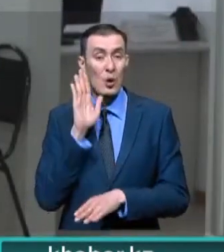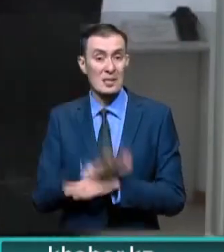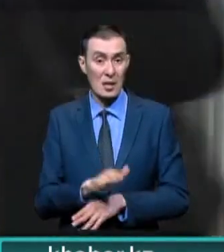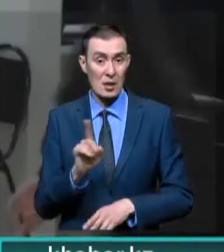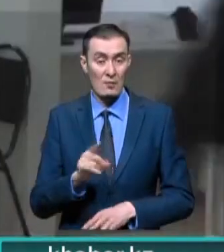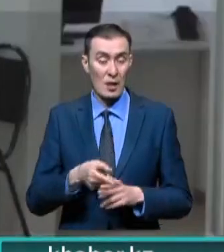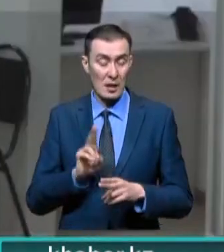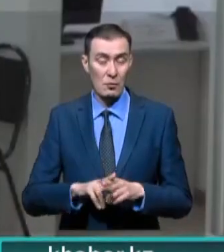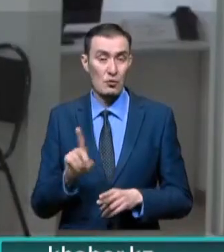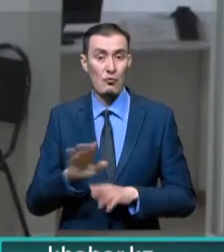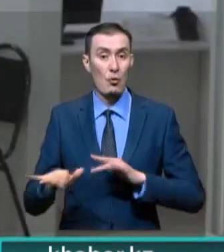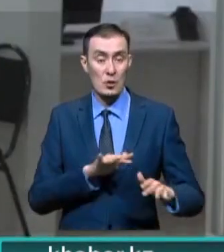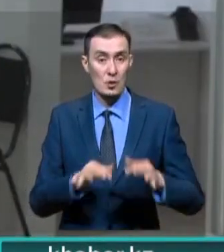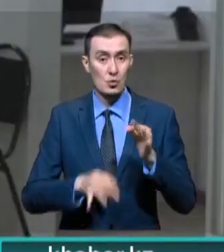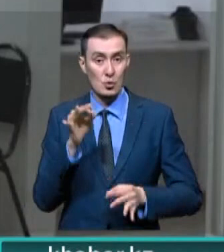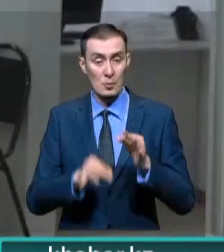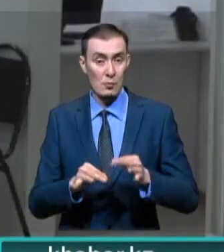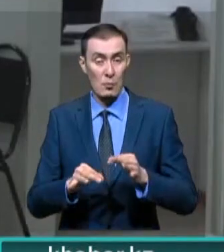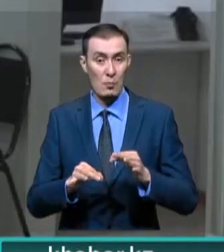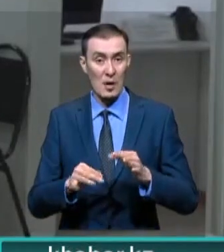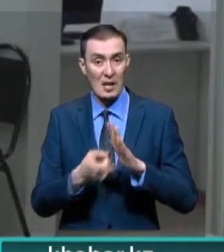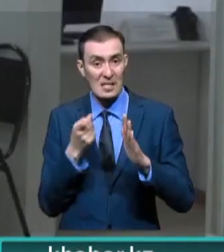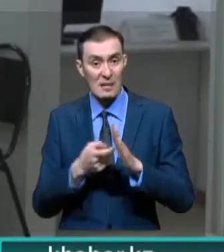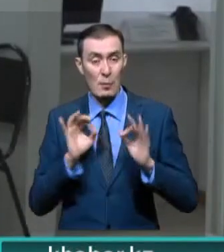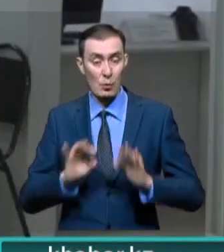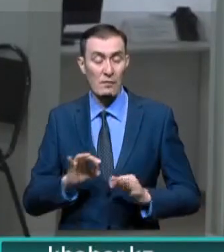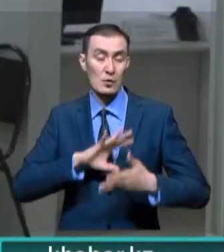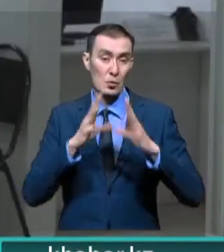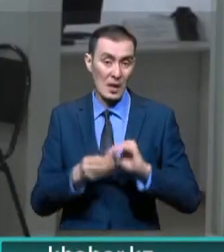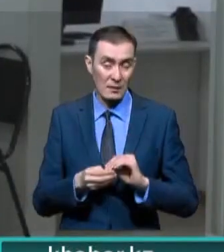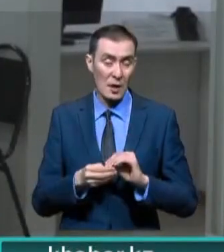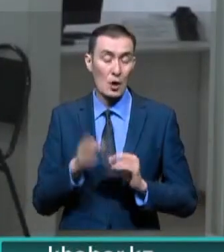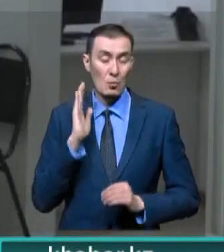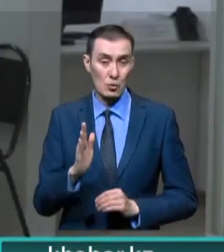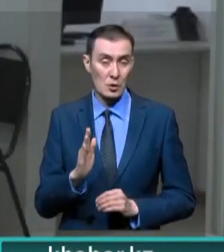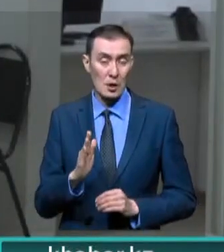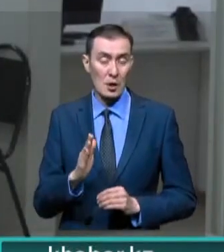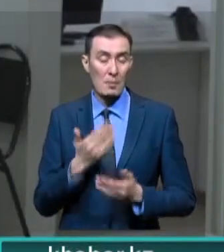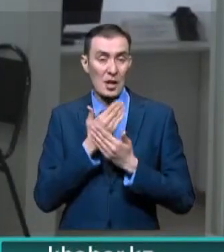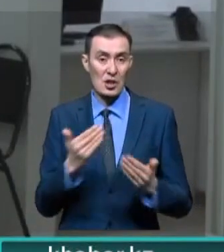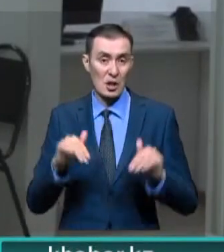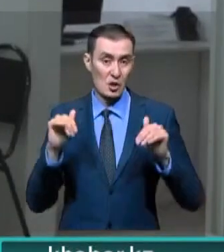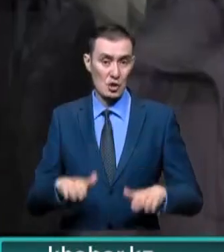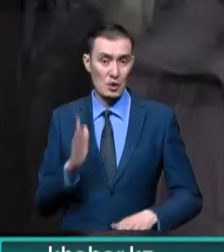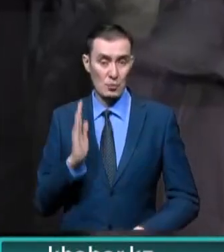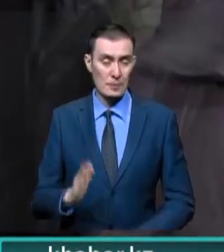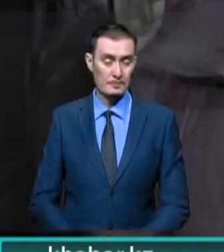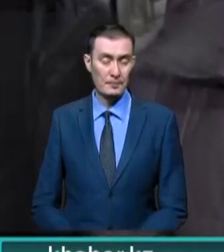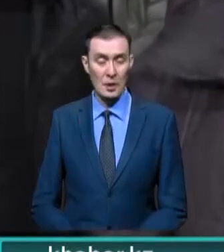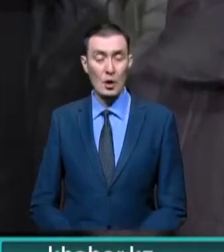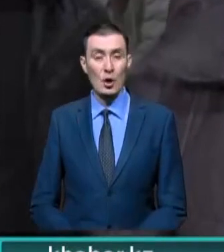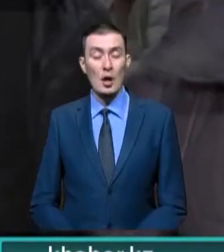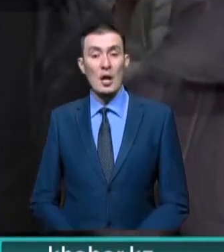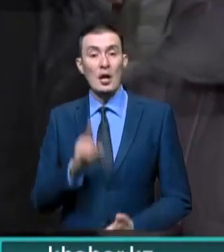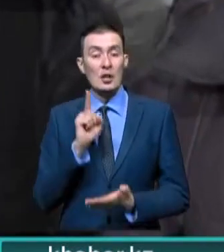данные в ходе судебного расследования прокурором. И по результатам досудебного расследования будет принято окончательное процессуальное решение.